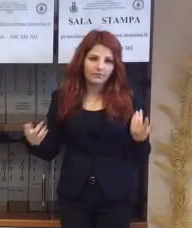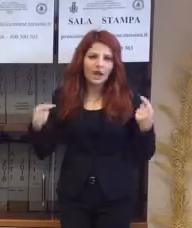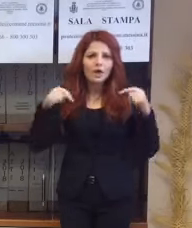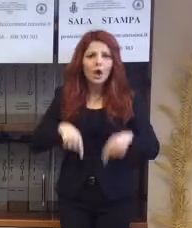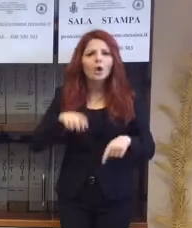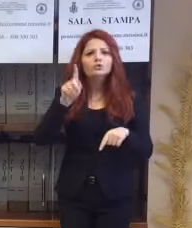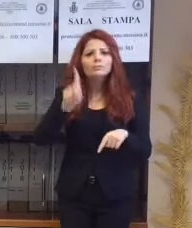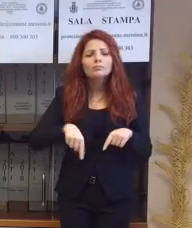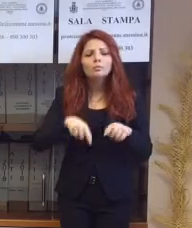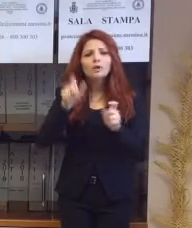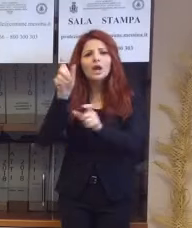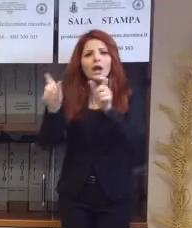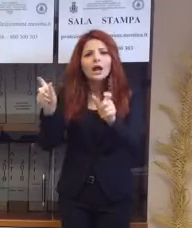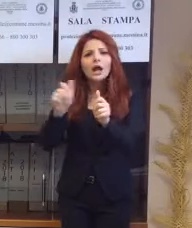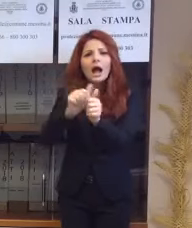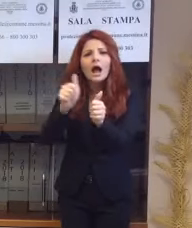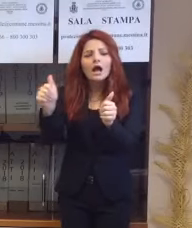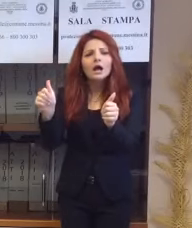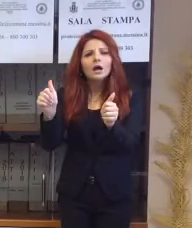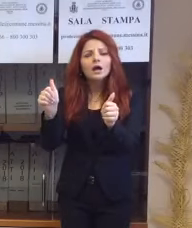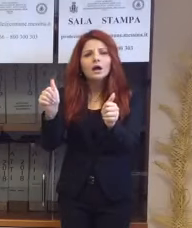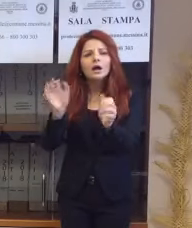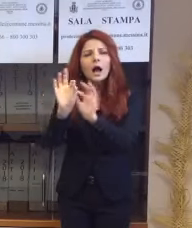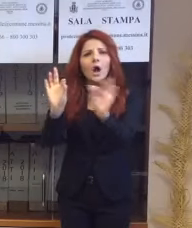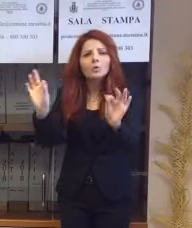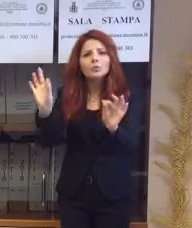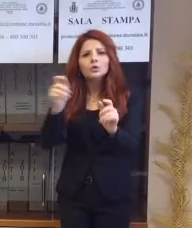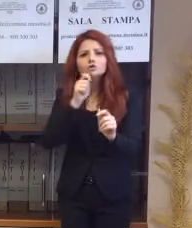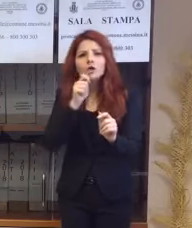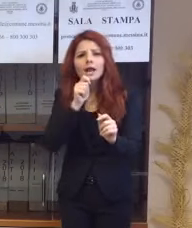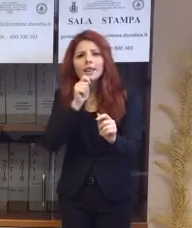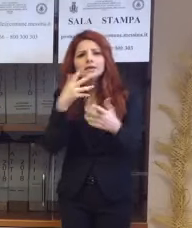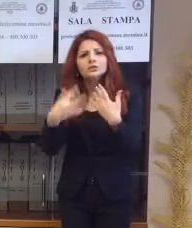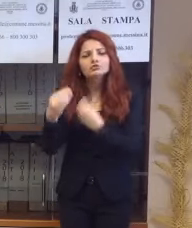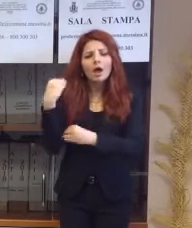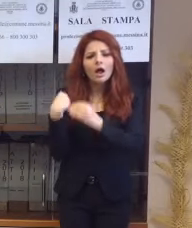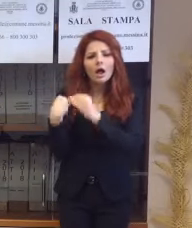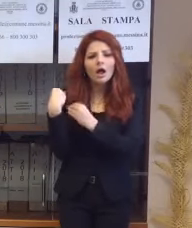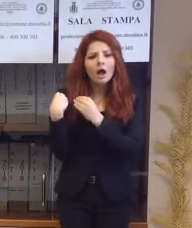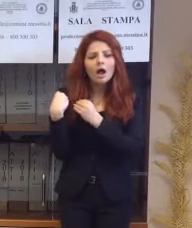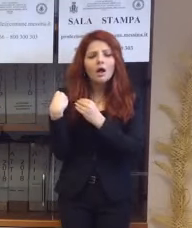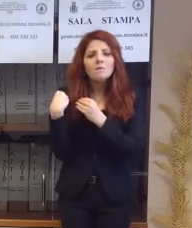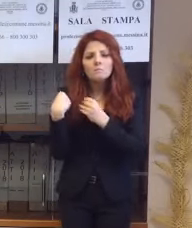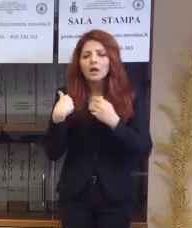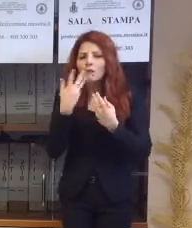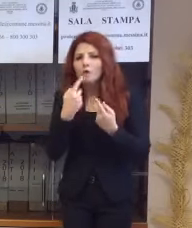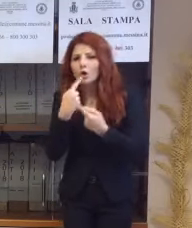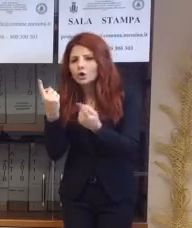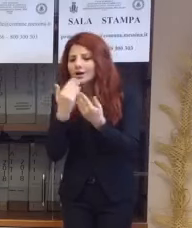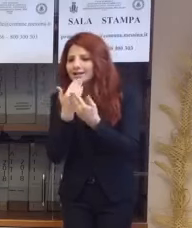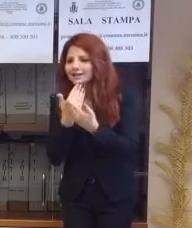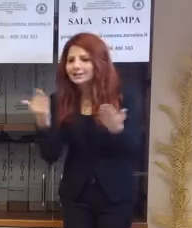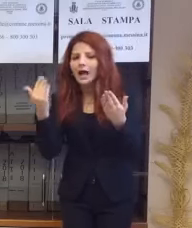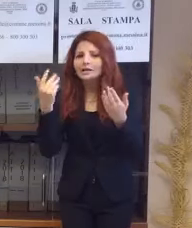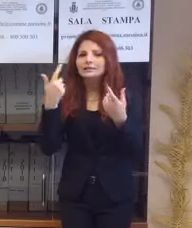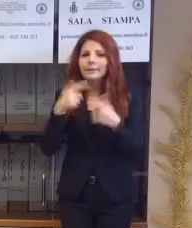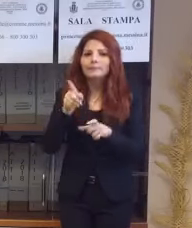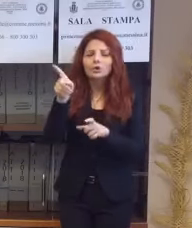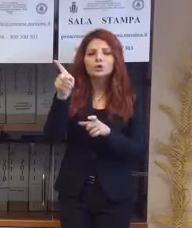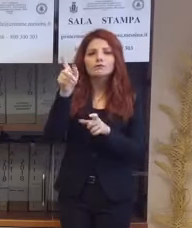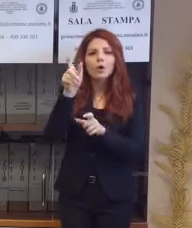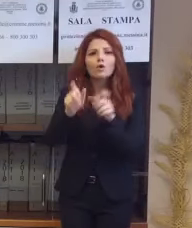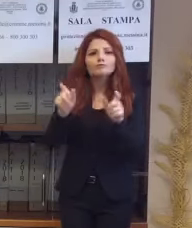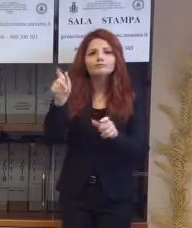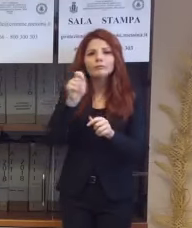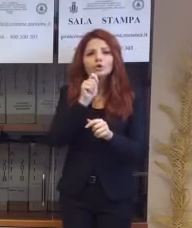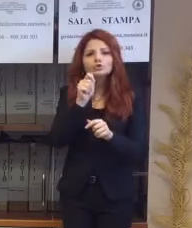indirettamente, così, con un confronto costruttivo, mi hanno anche naturalmente sottolineato quella che